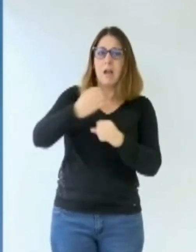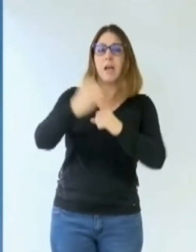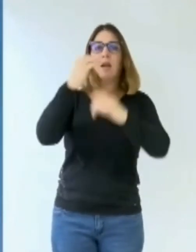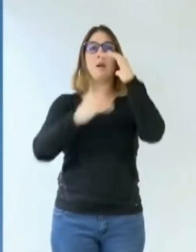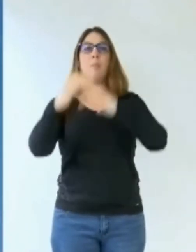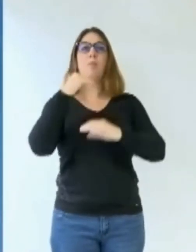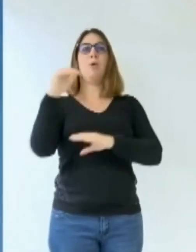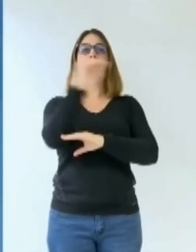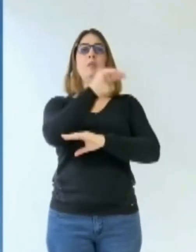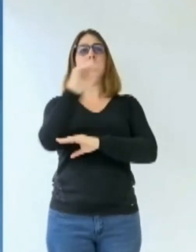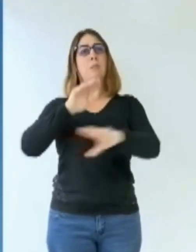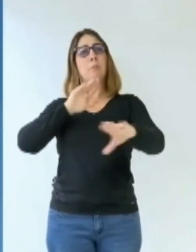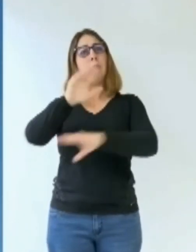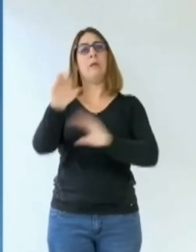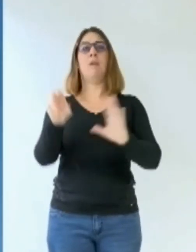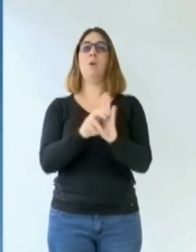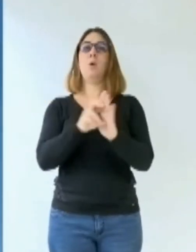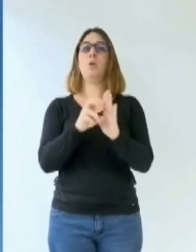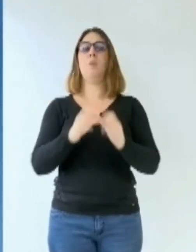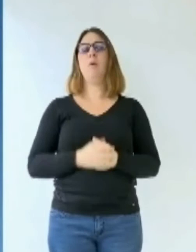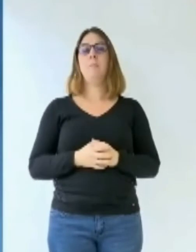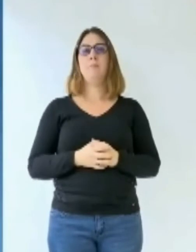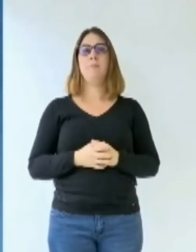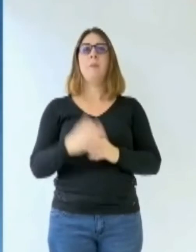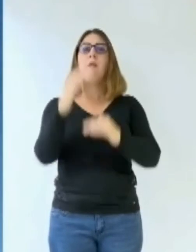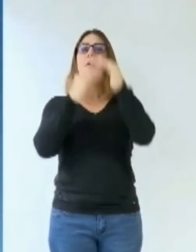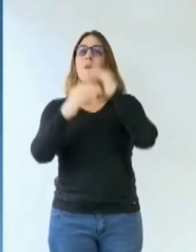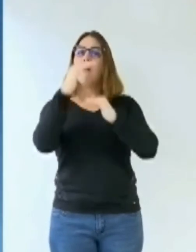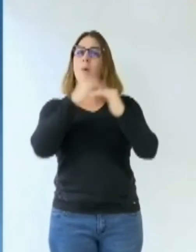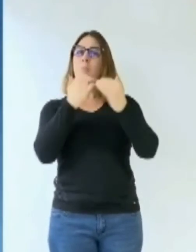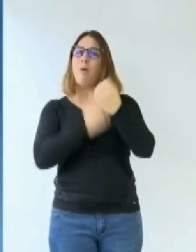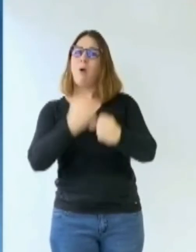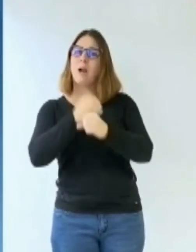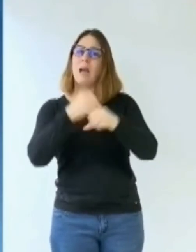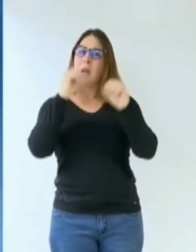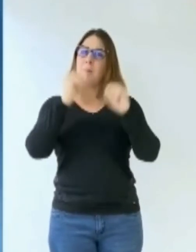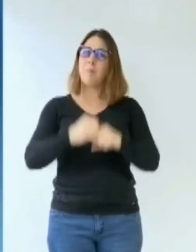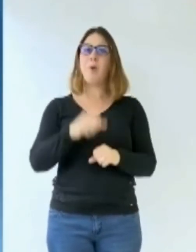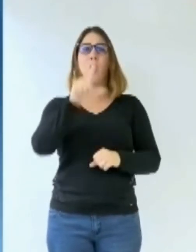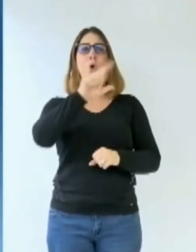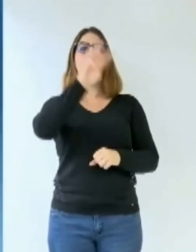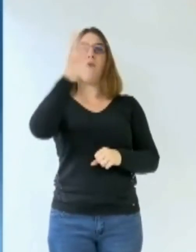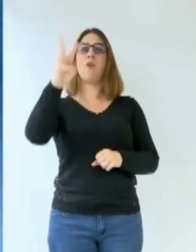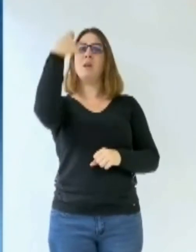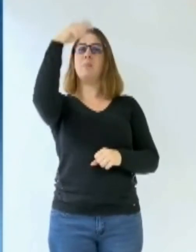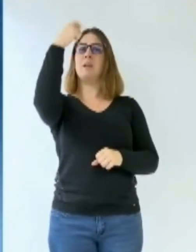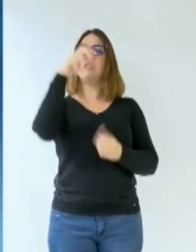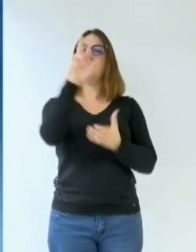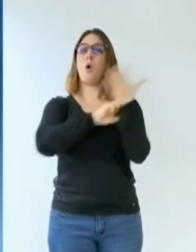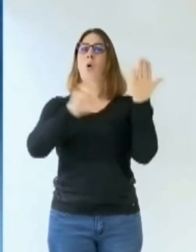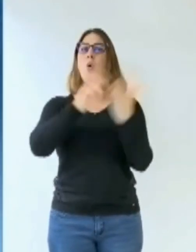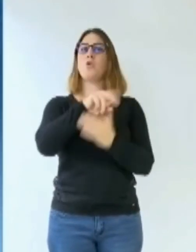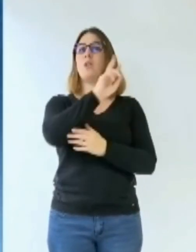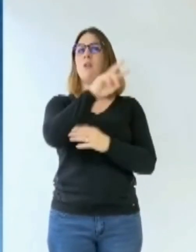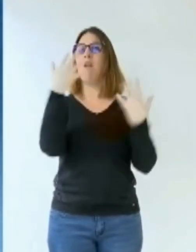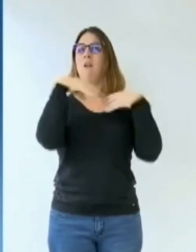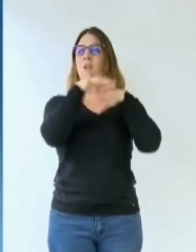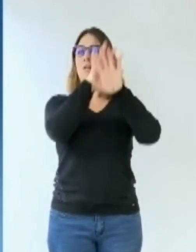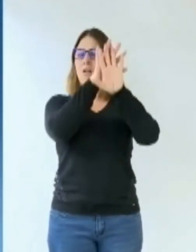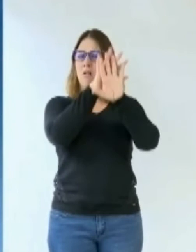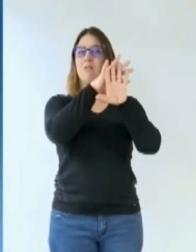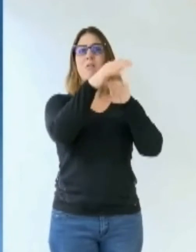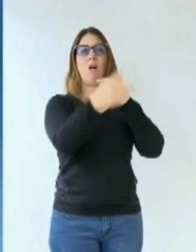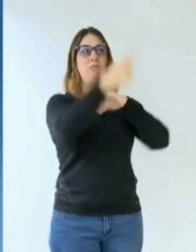de sécurité pour la ville. Ce plan pourrait bénéficier de l'aide proposée par Laurent Wauquiez, président de la région Auvergne-Rhône-Alpes, qui a